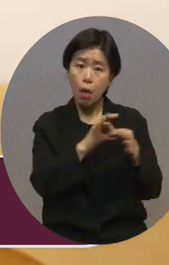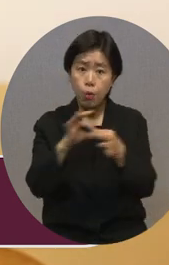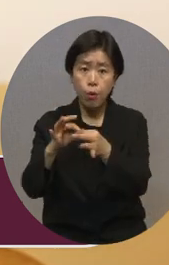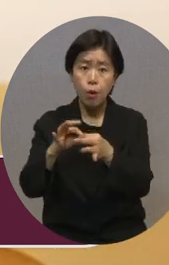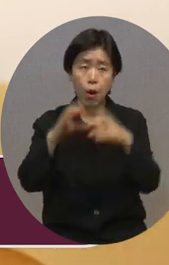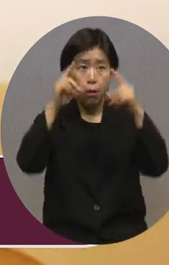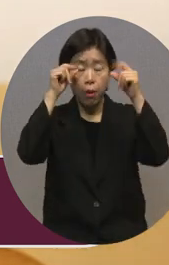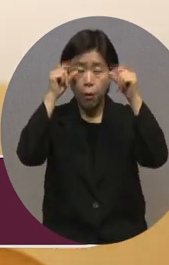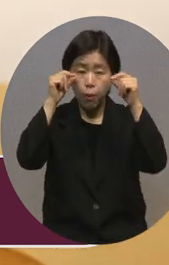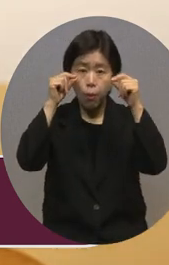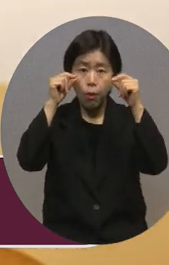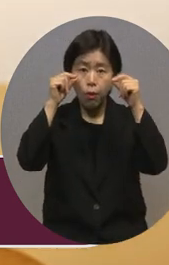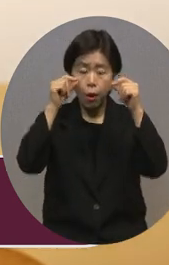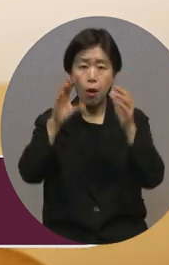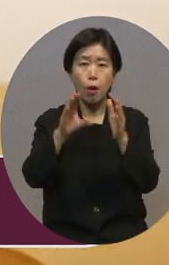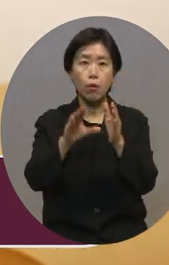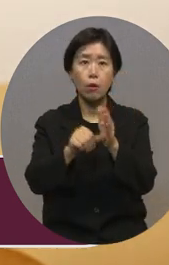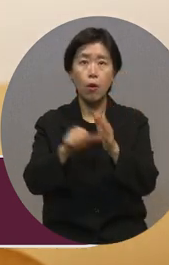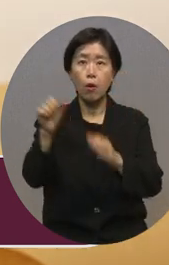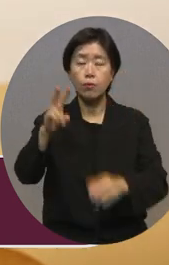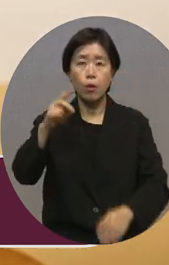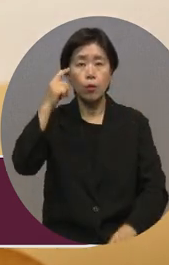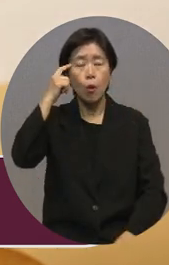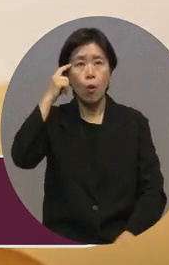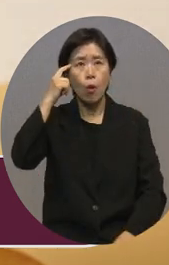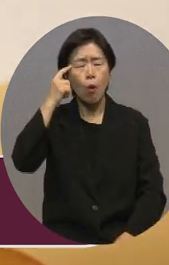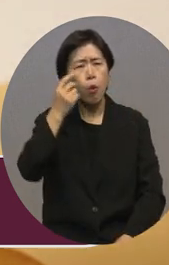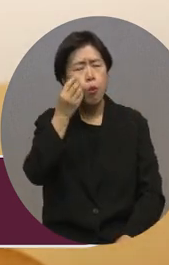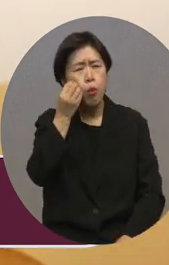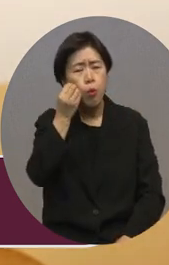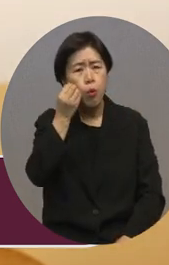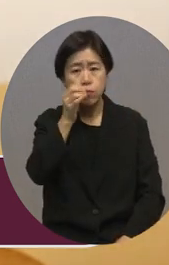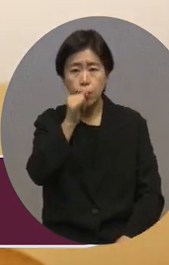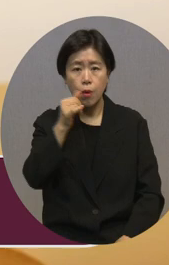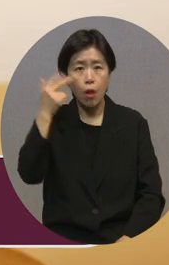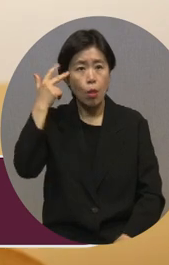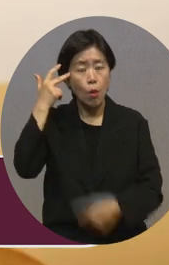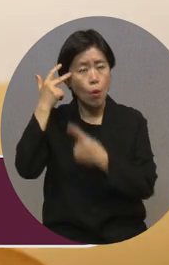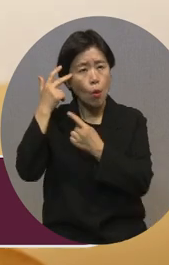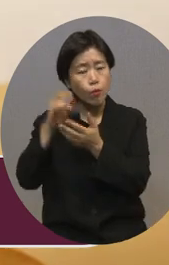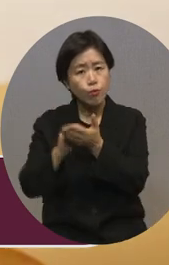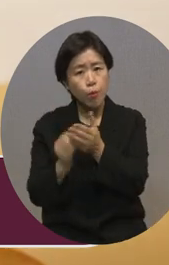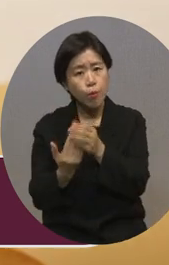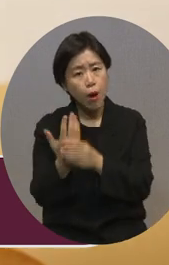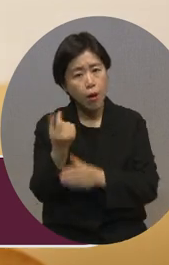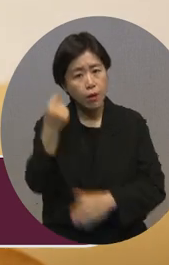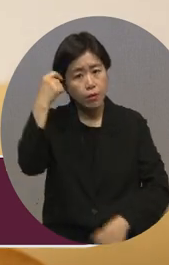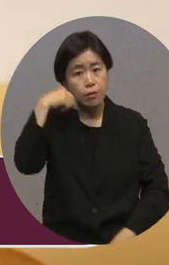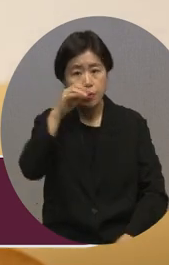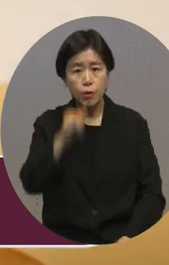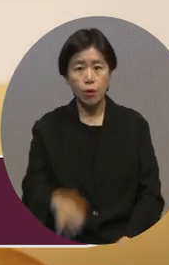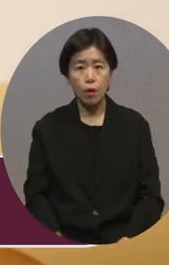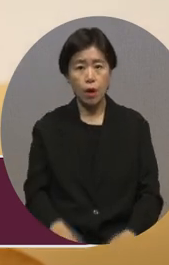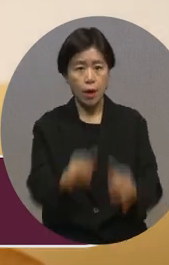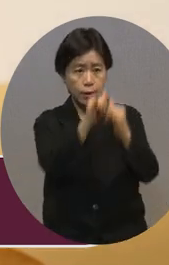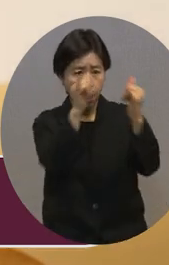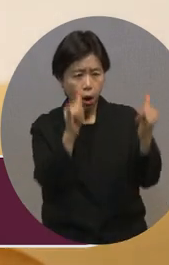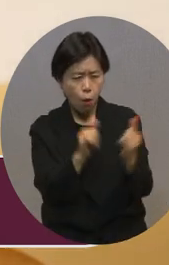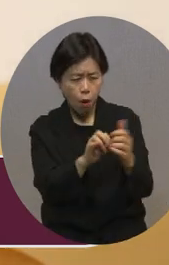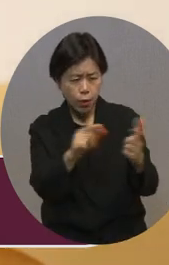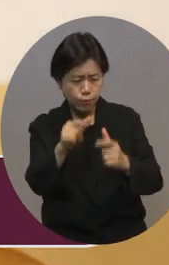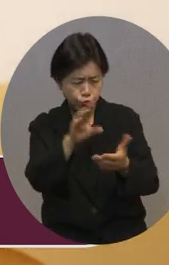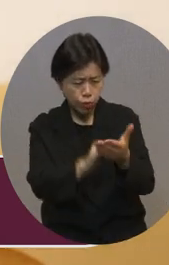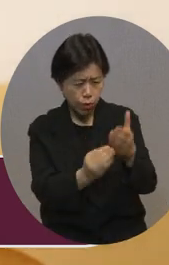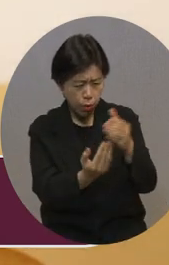좀 이상해지더라고요. 마음이 그냥 무섭고 두렵고 두려운 만큼도 그 사회 구조에 대해서 분노하고 하다